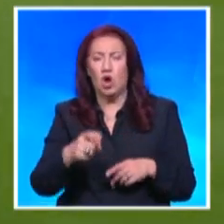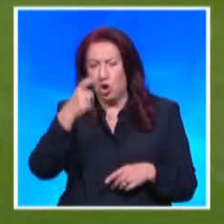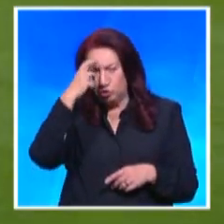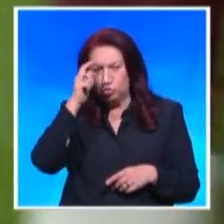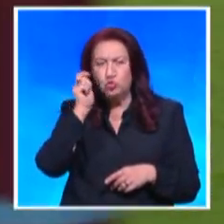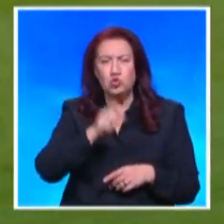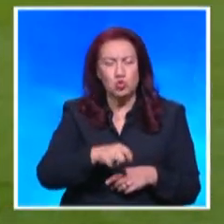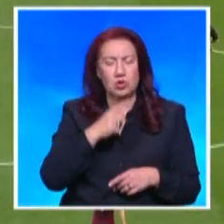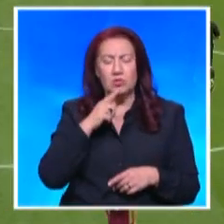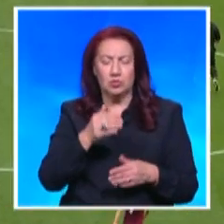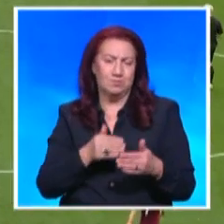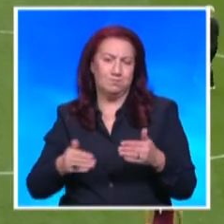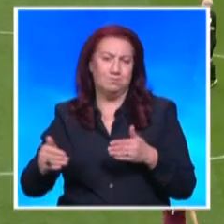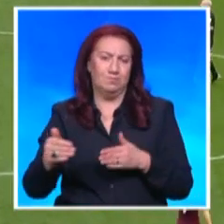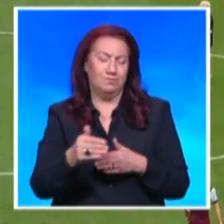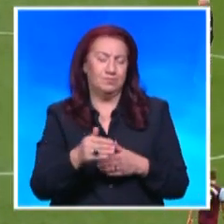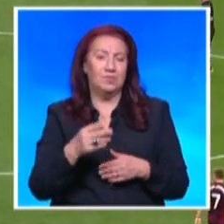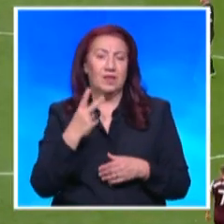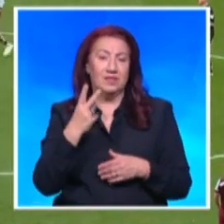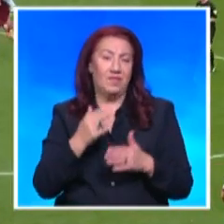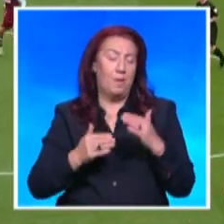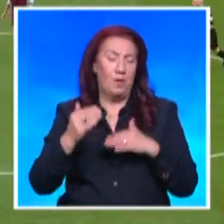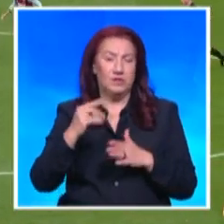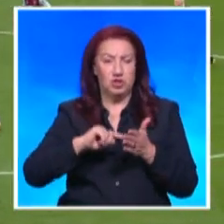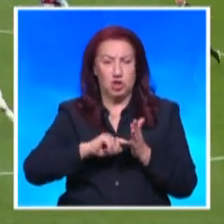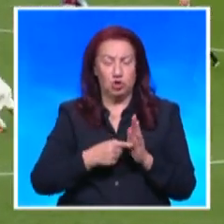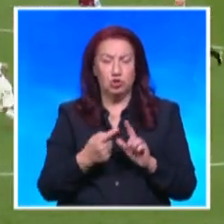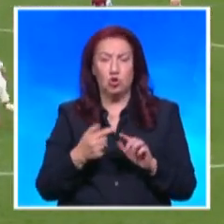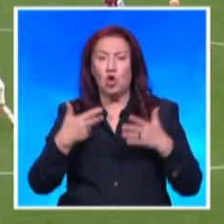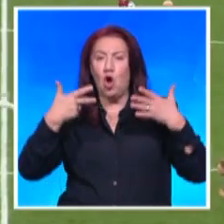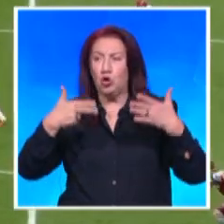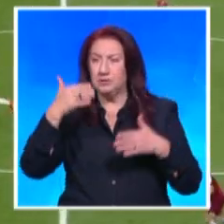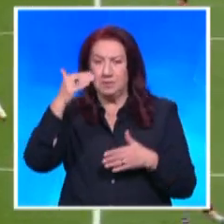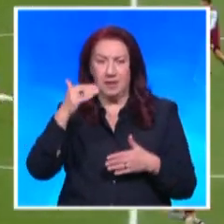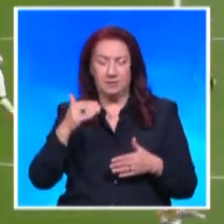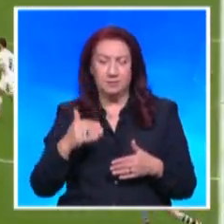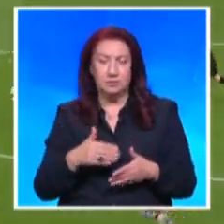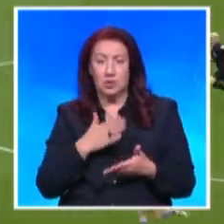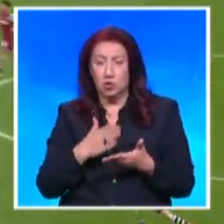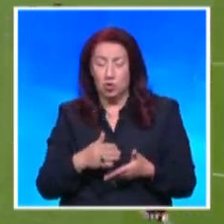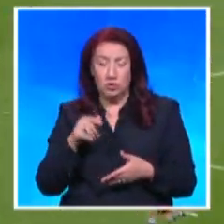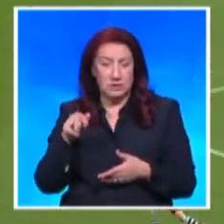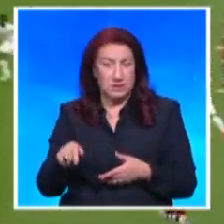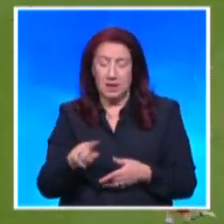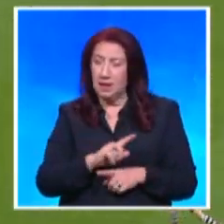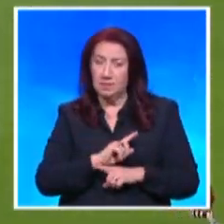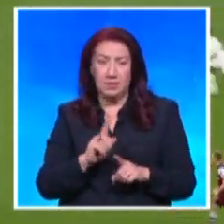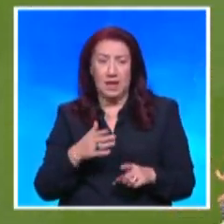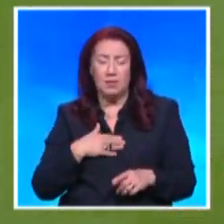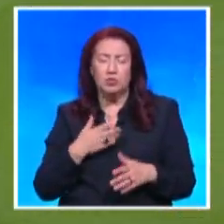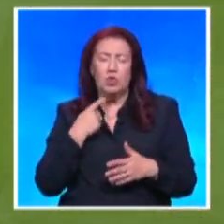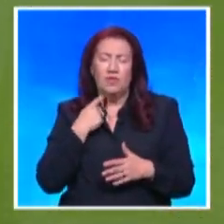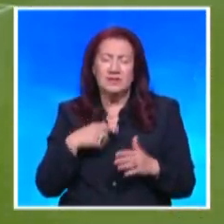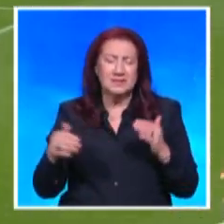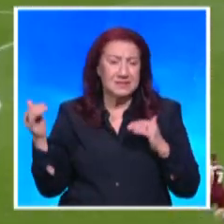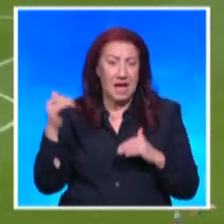място с 30 точки. Две повече от 8-я Юнайтед. До сега Манчестър не беше допускал толкова загуби преди Коледа от 93